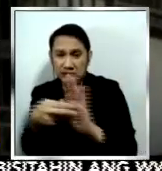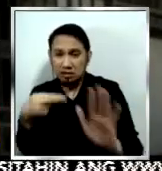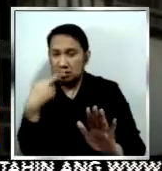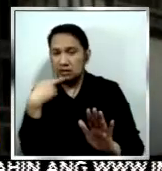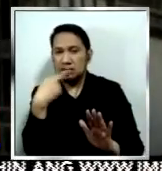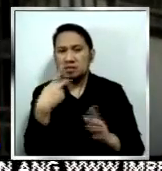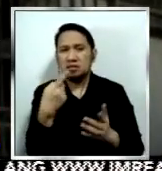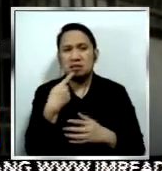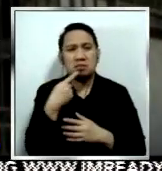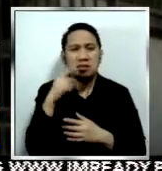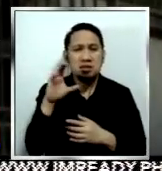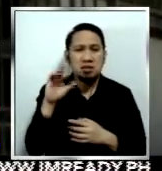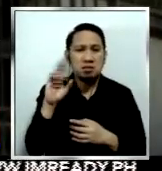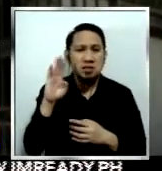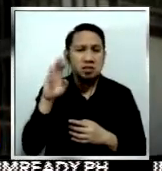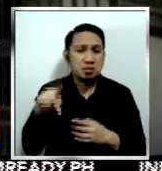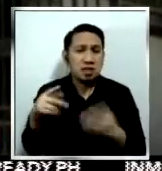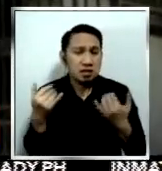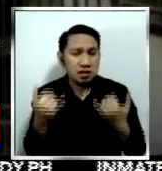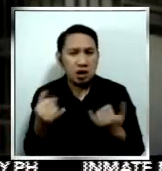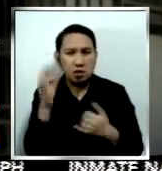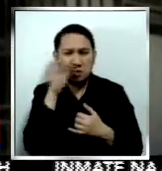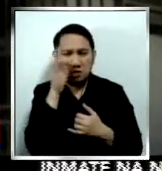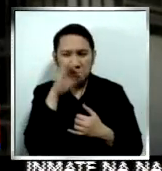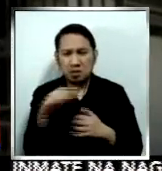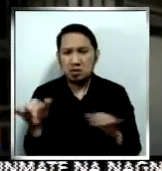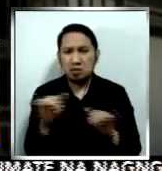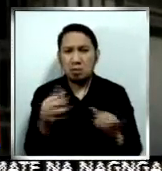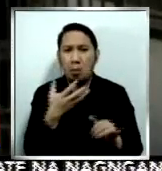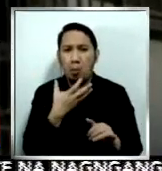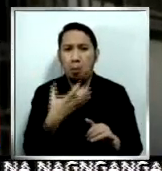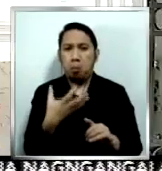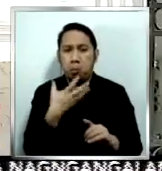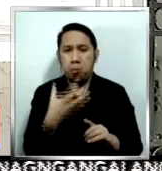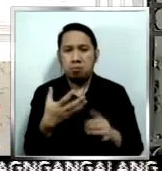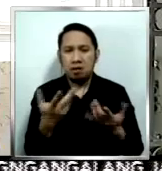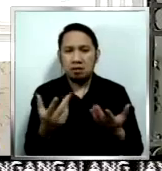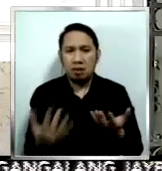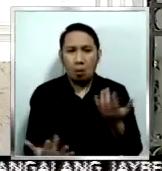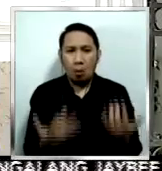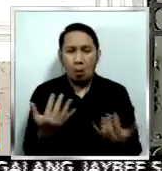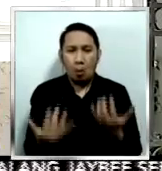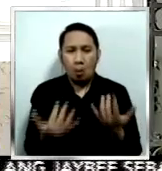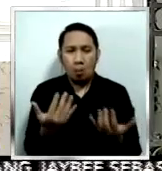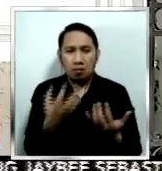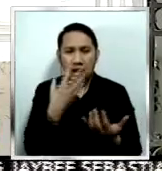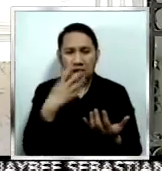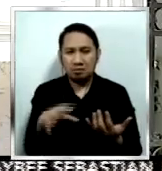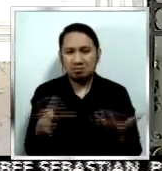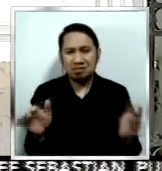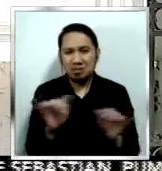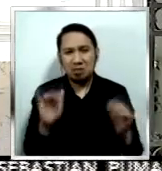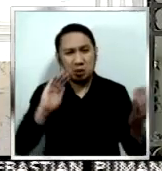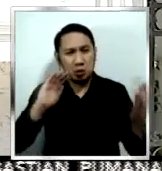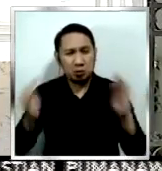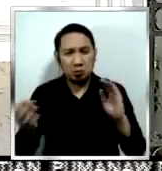CBCP, ang mga Pilipino ngayon ay parang palaka na nasa nagiinit na tubig. Wala pang pahayag ang palasyo kaugnay